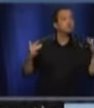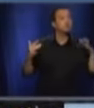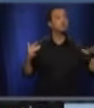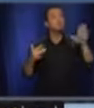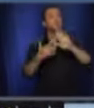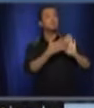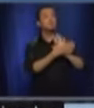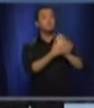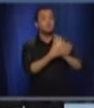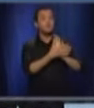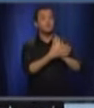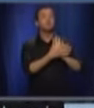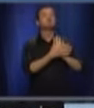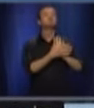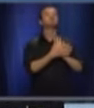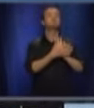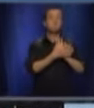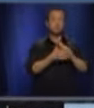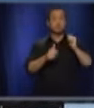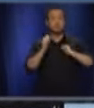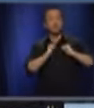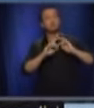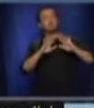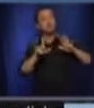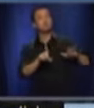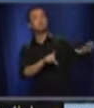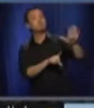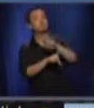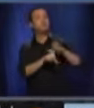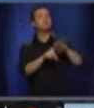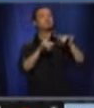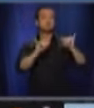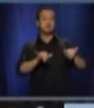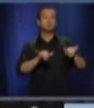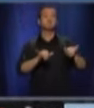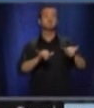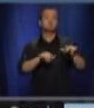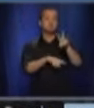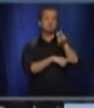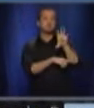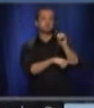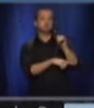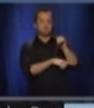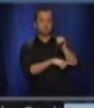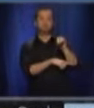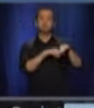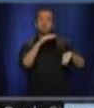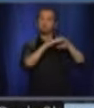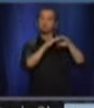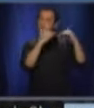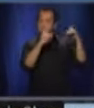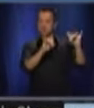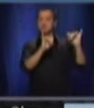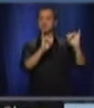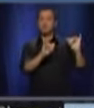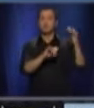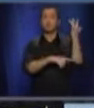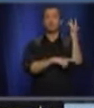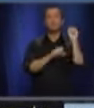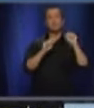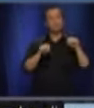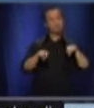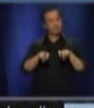les théâtres et les cinémas, le maximum reste à 250, comme ici où nous sommes, donc parce que